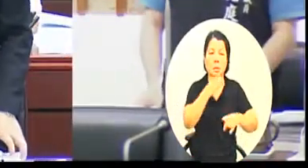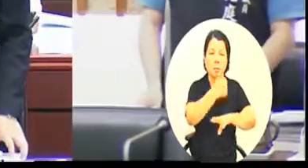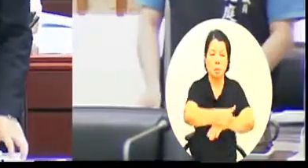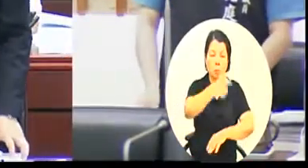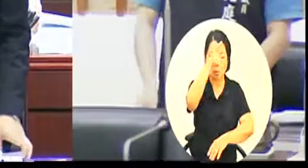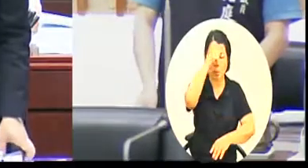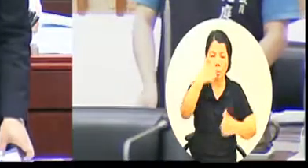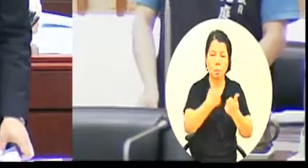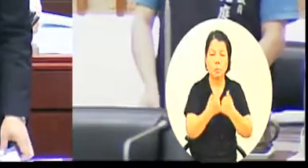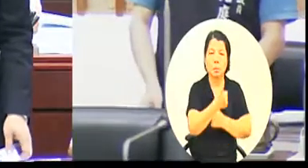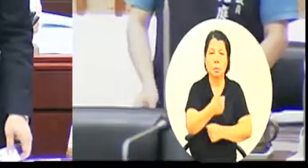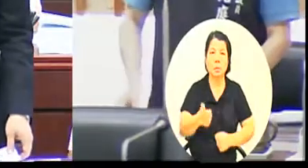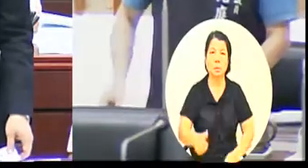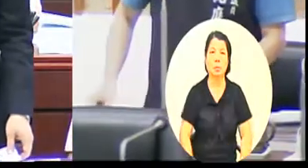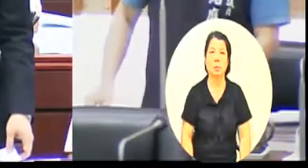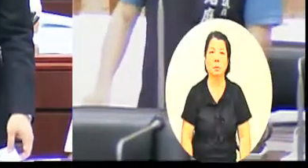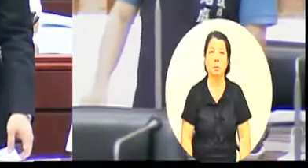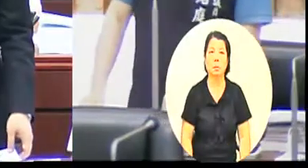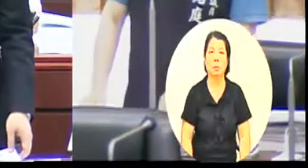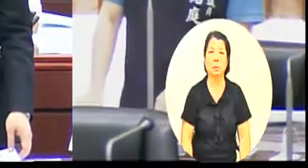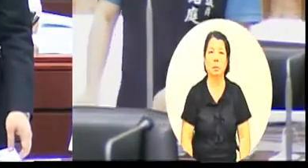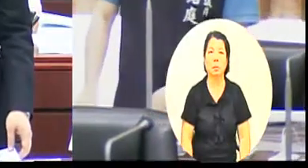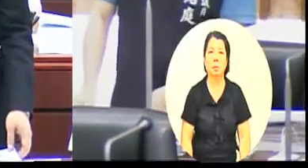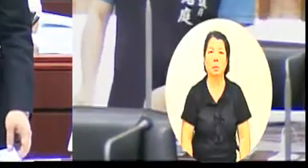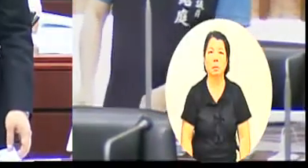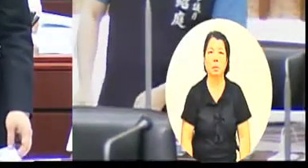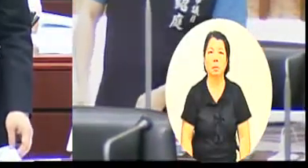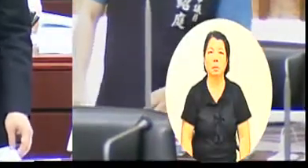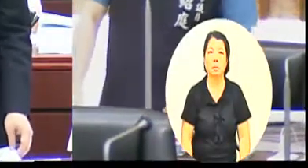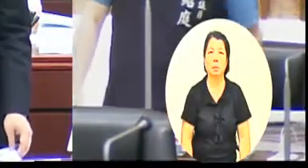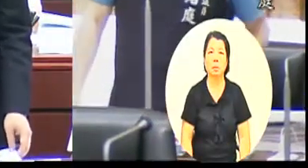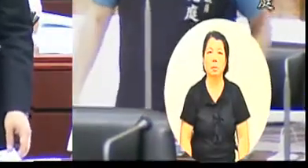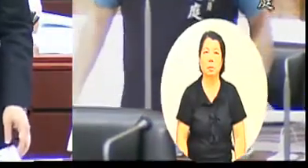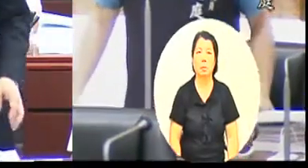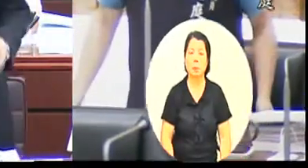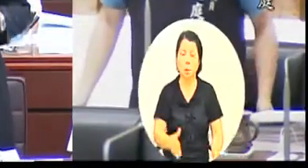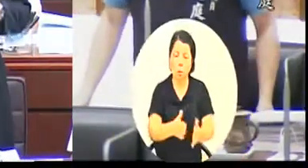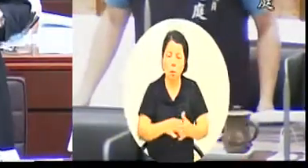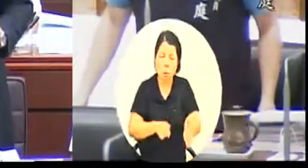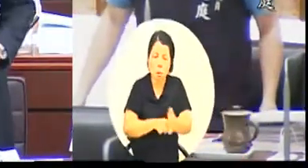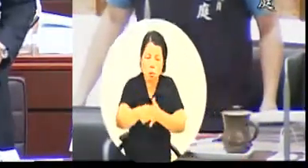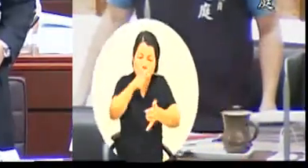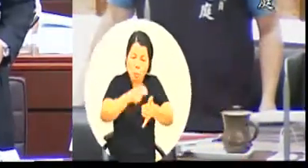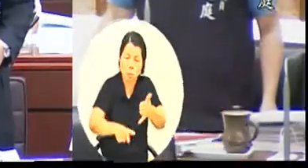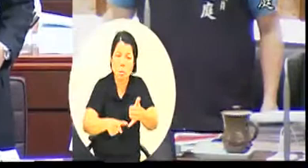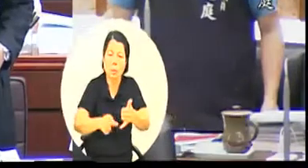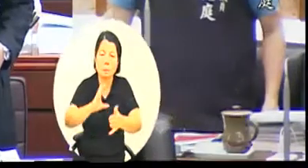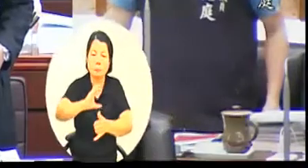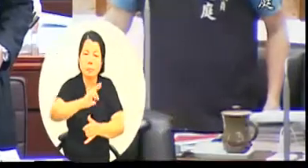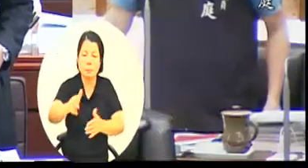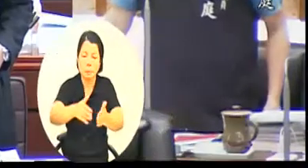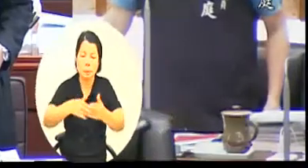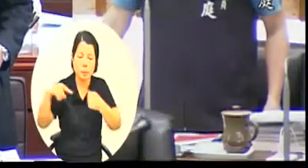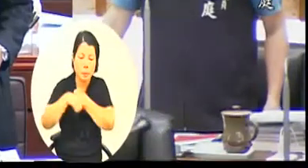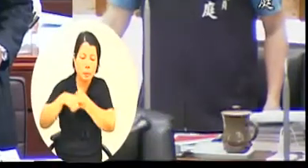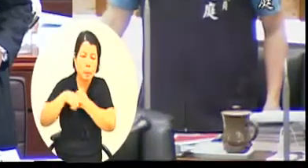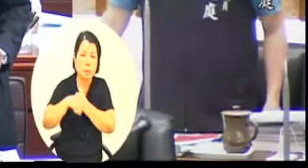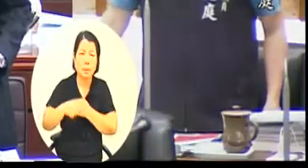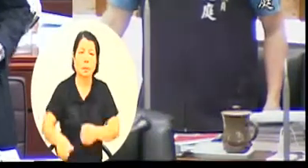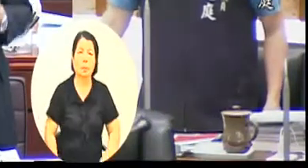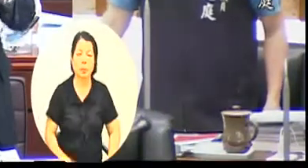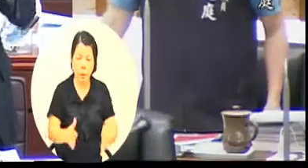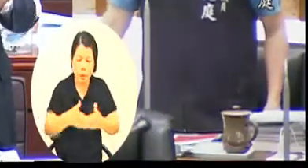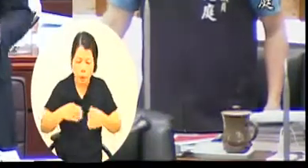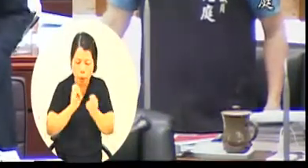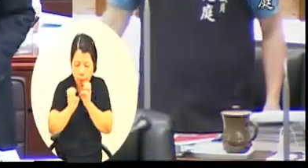议员。我想我们来弄一个专案的方式来去研究，好好研究，把样态理清